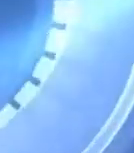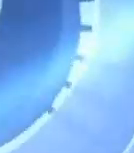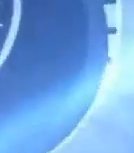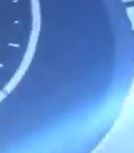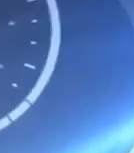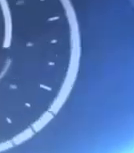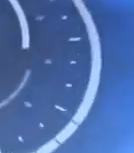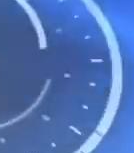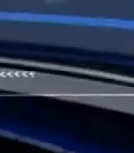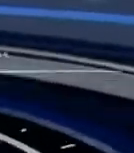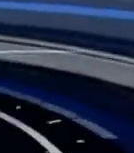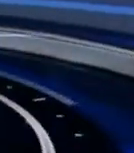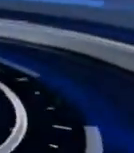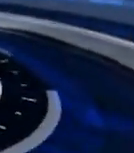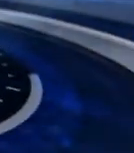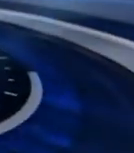Музика